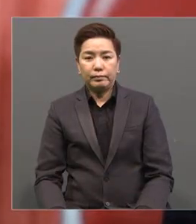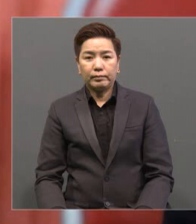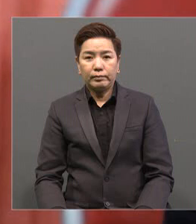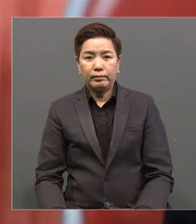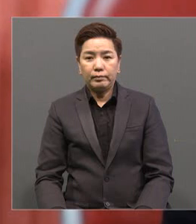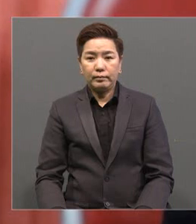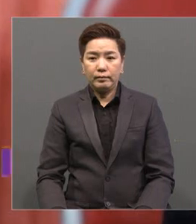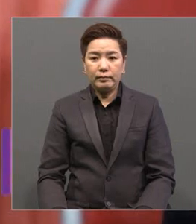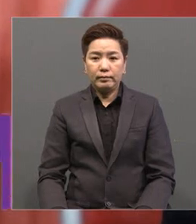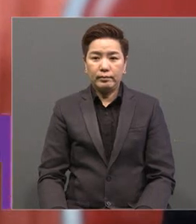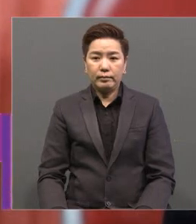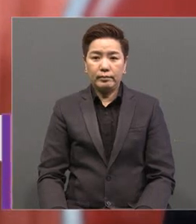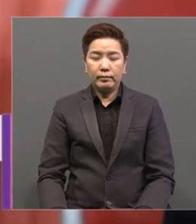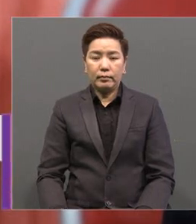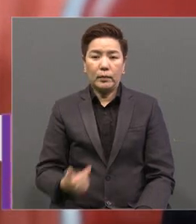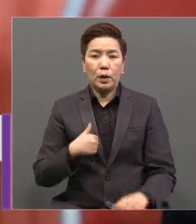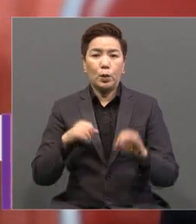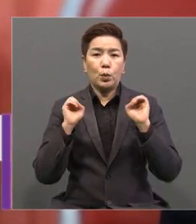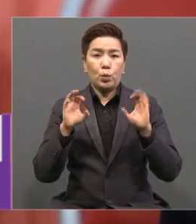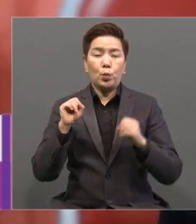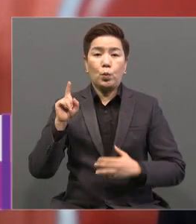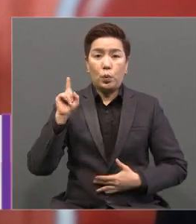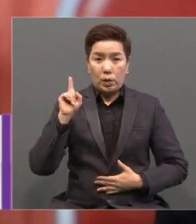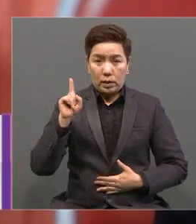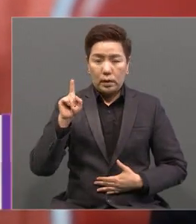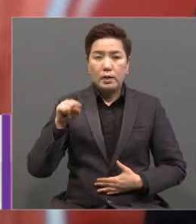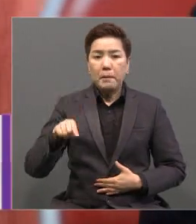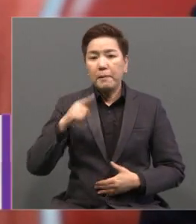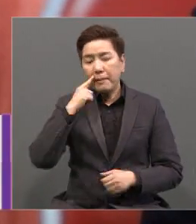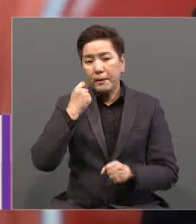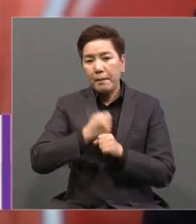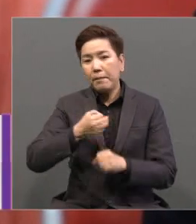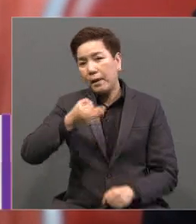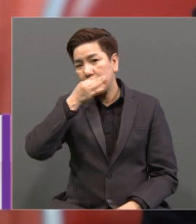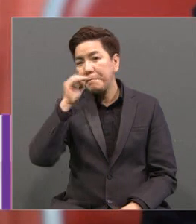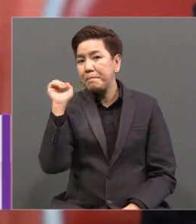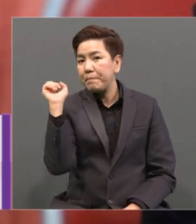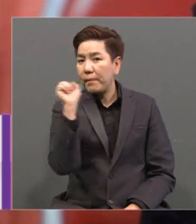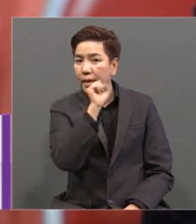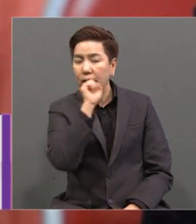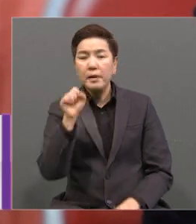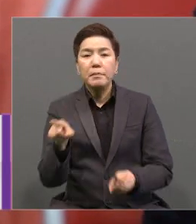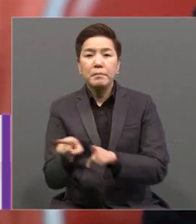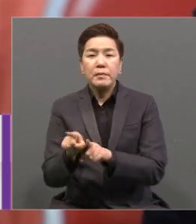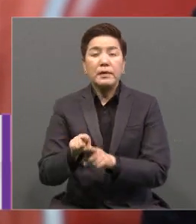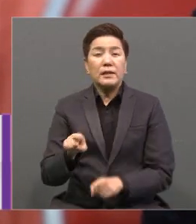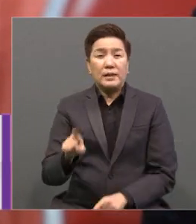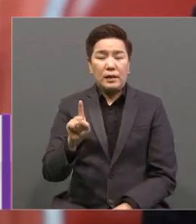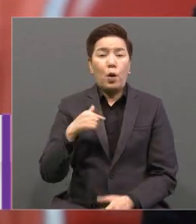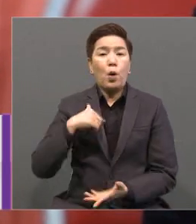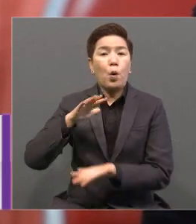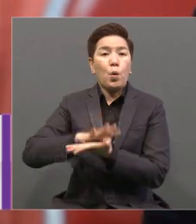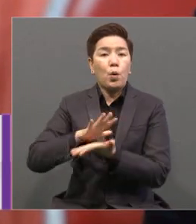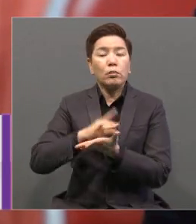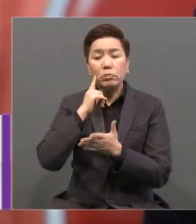มีครูอีกท่านหนึ่งซึ่งเขาก็ได้ประกอบอาชีพร้องเพลงเช่นเดียวกันนะคะทางโรงเรียน